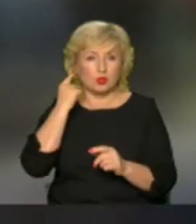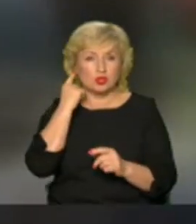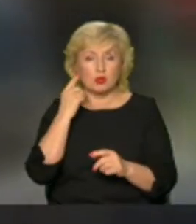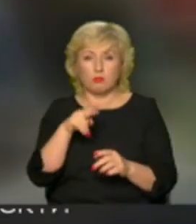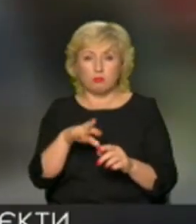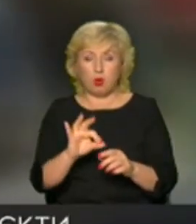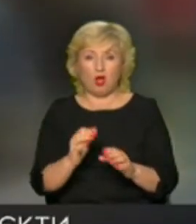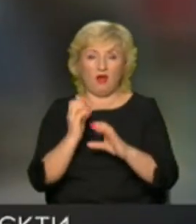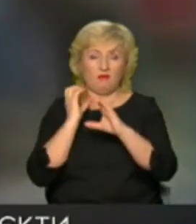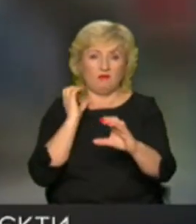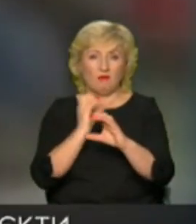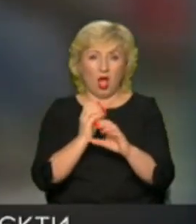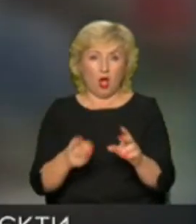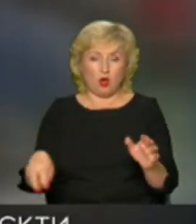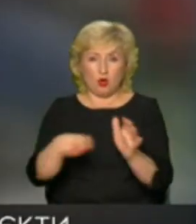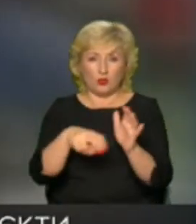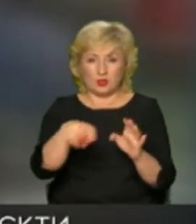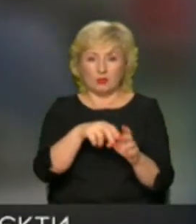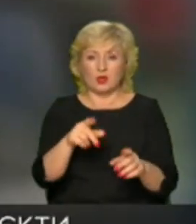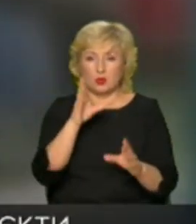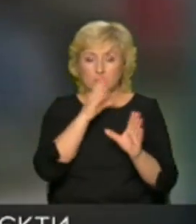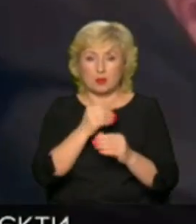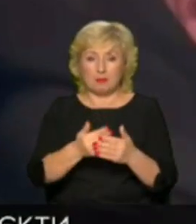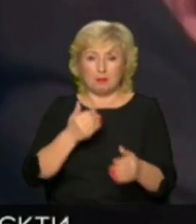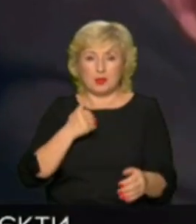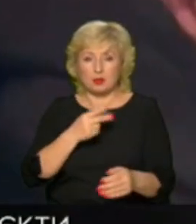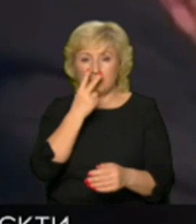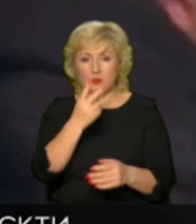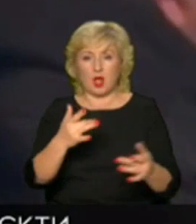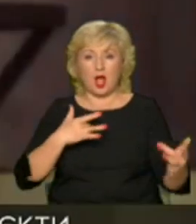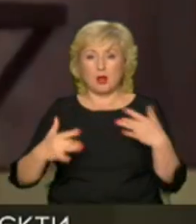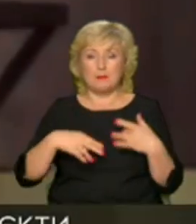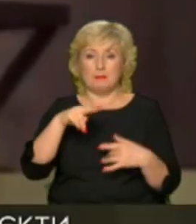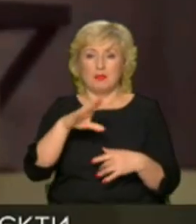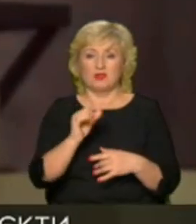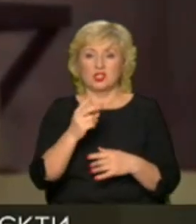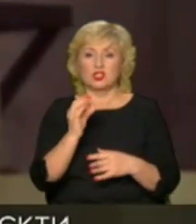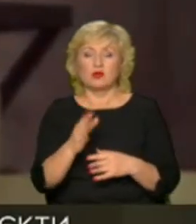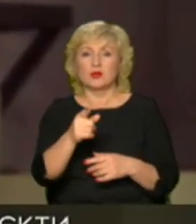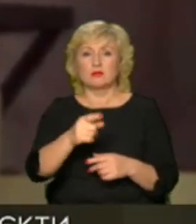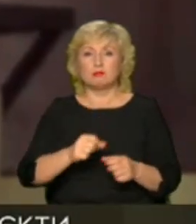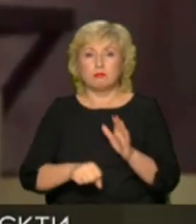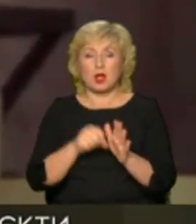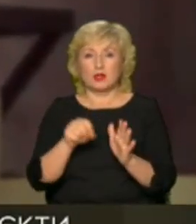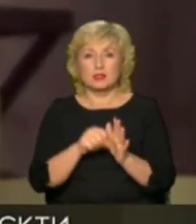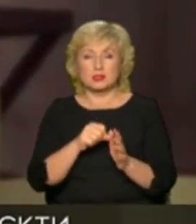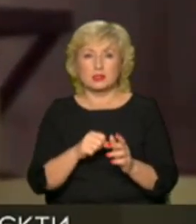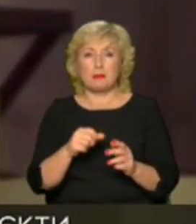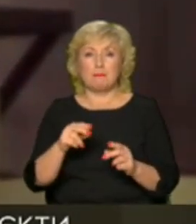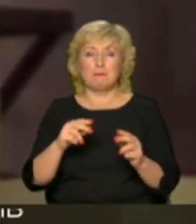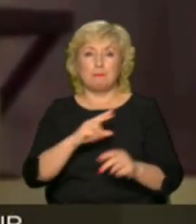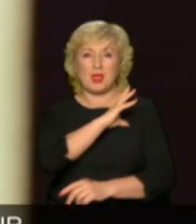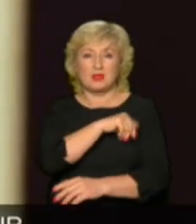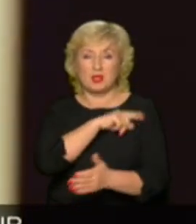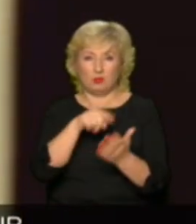вагонам, деяким пощастило перед смертю в теплі побачити популярного актора Певцова, так, той самий з бандитського Петербурга, який